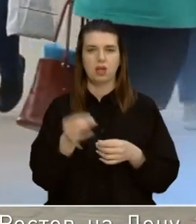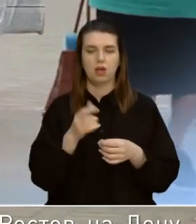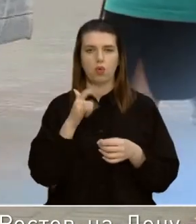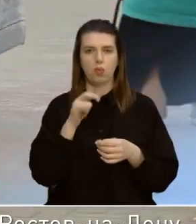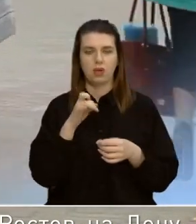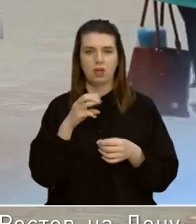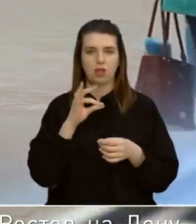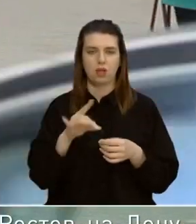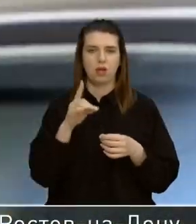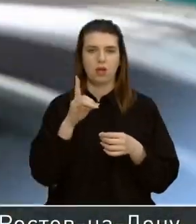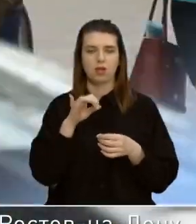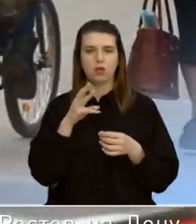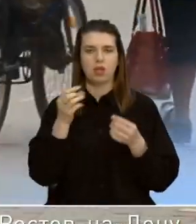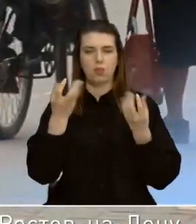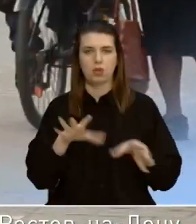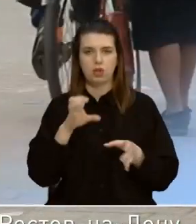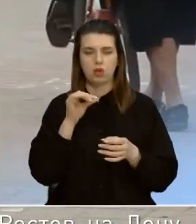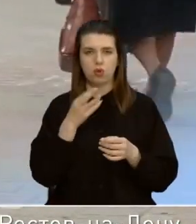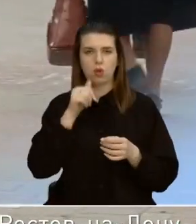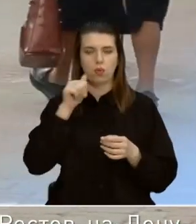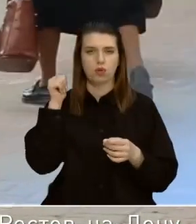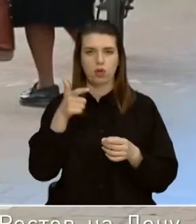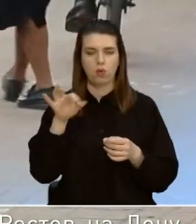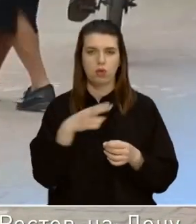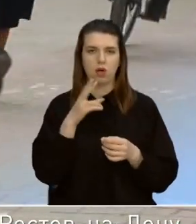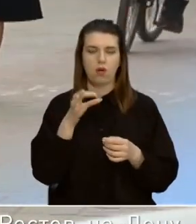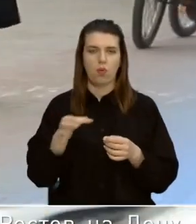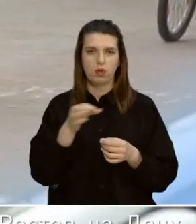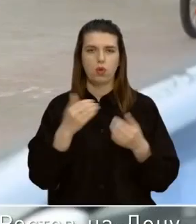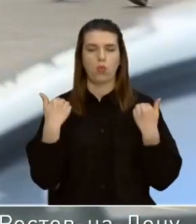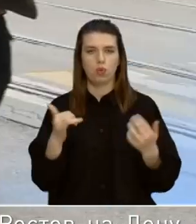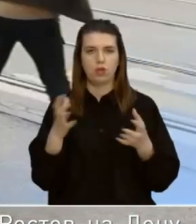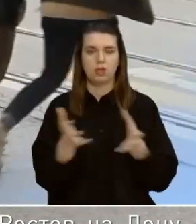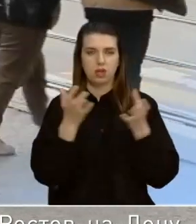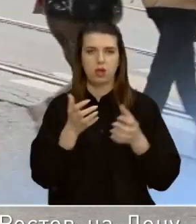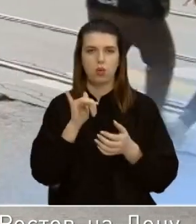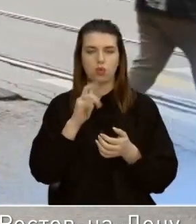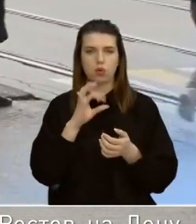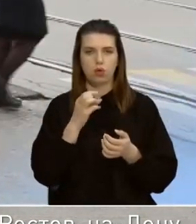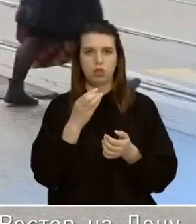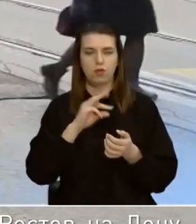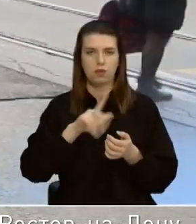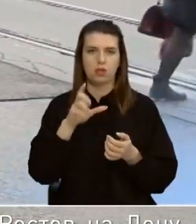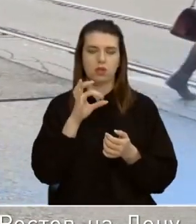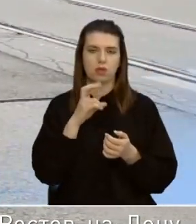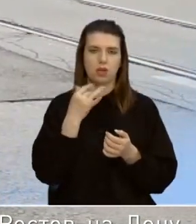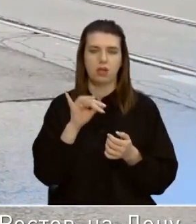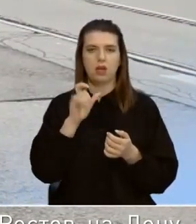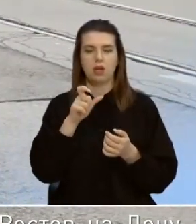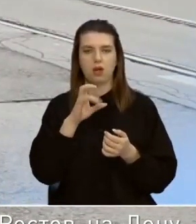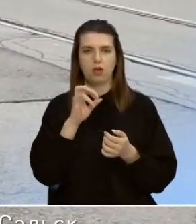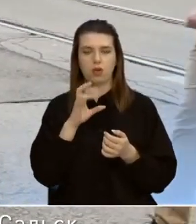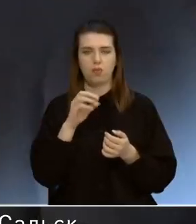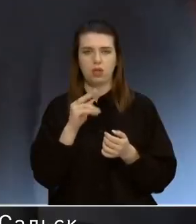словам губернатора, в результате непростой ситуации прошлого года Ростовской области все же удалось сохранить устойчивость как социальной, так и экономической